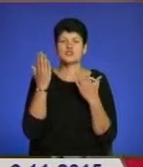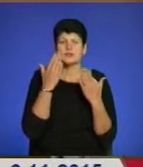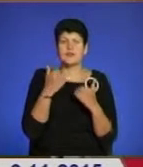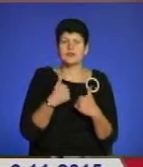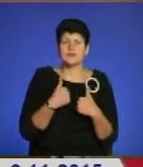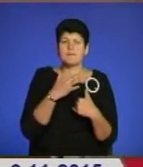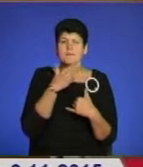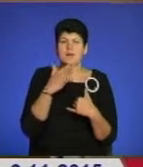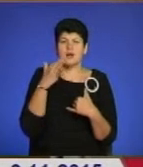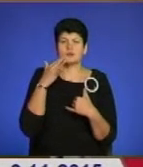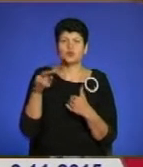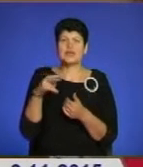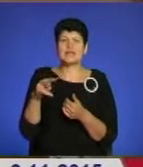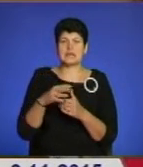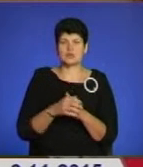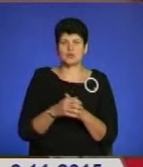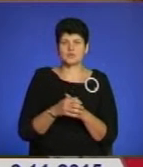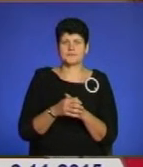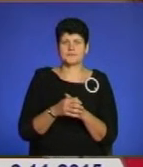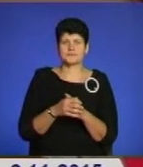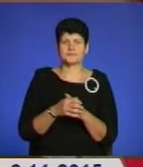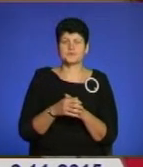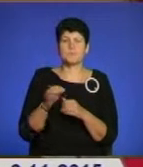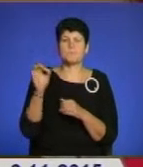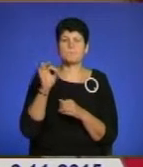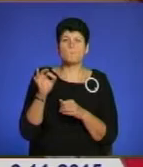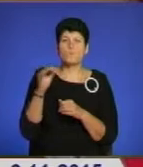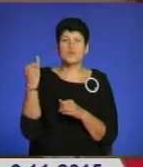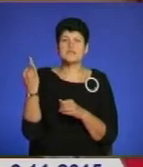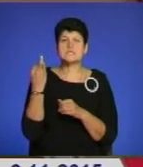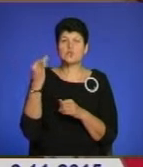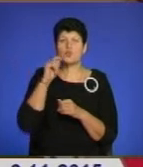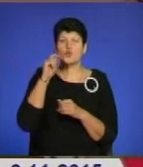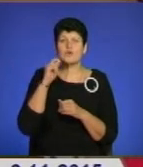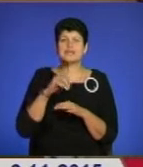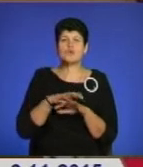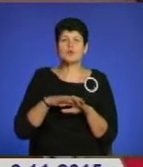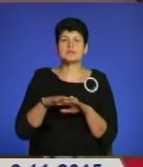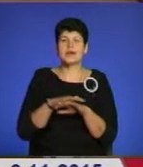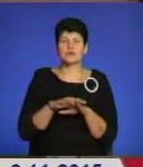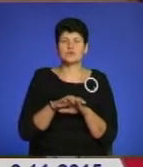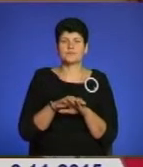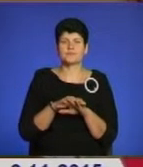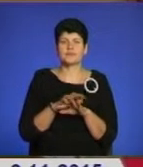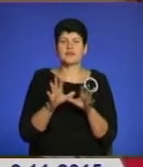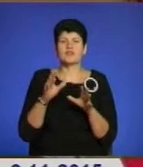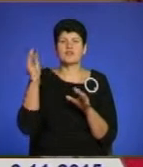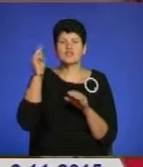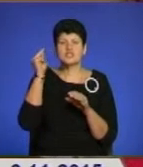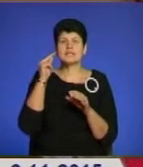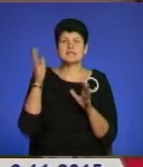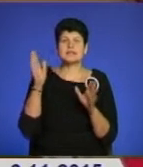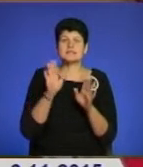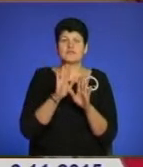багато літератури про історію українського народу, вчили співати